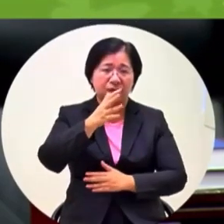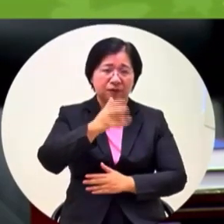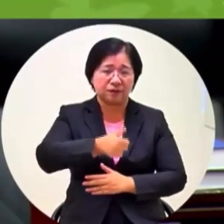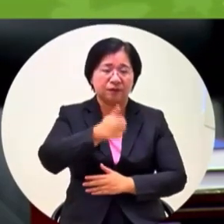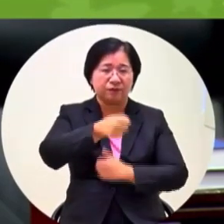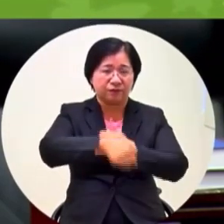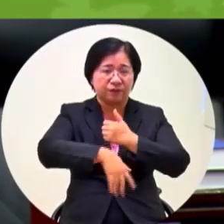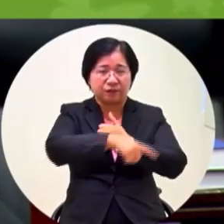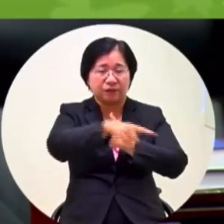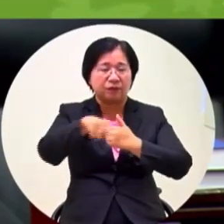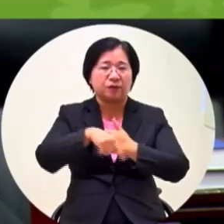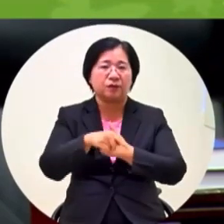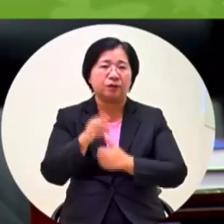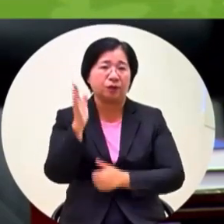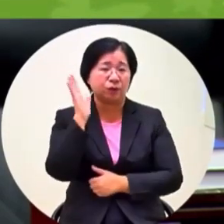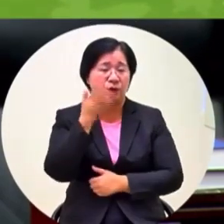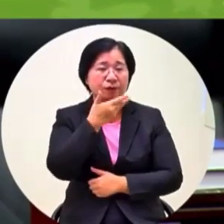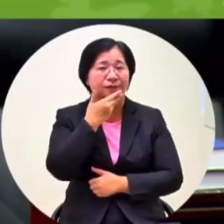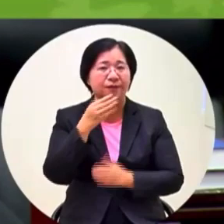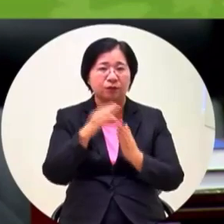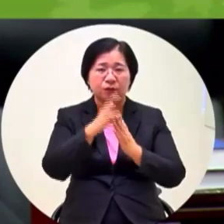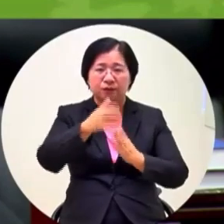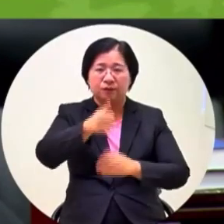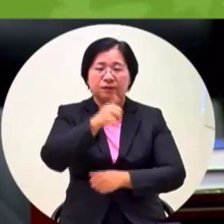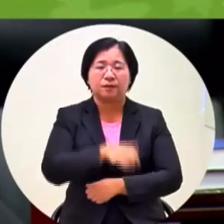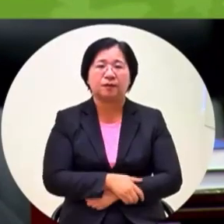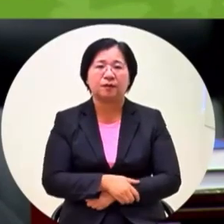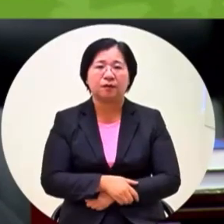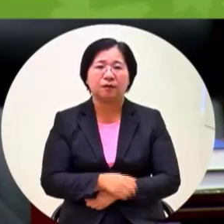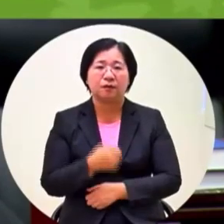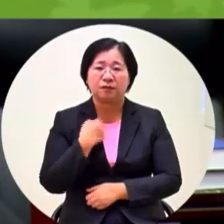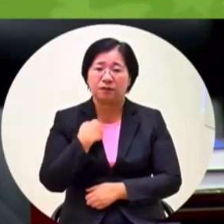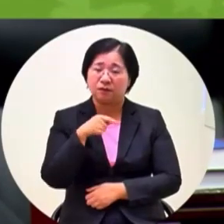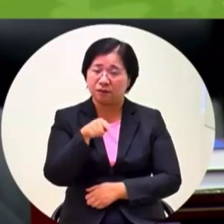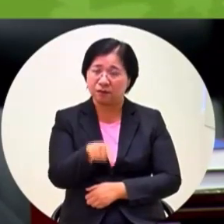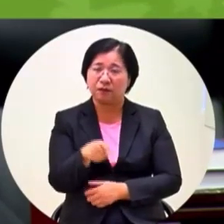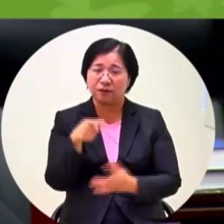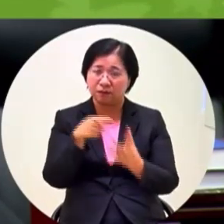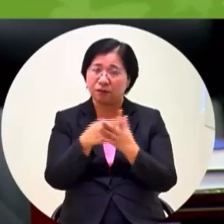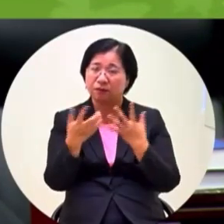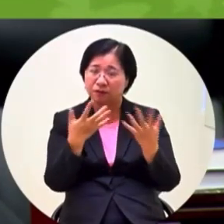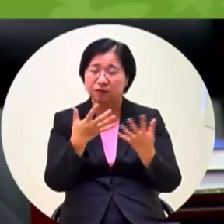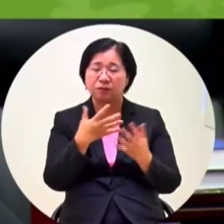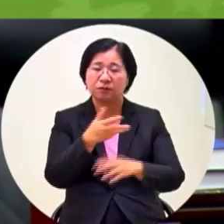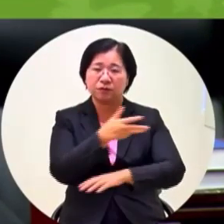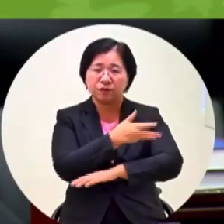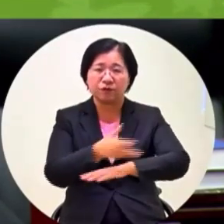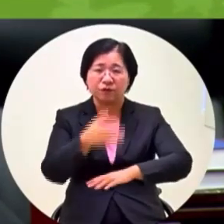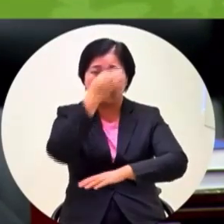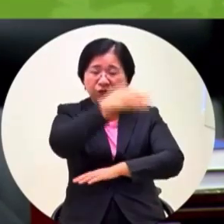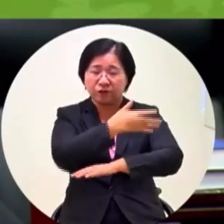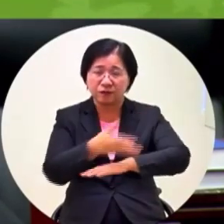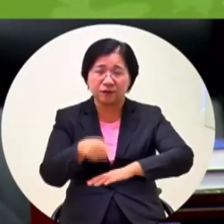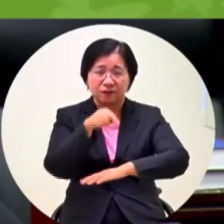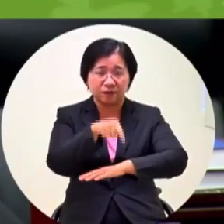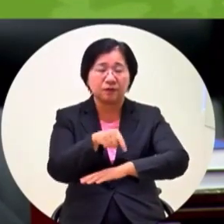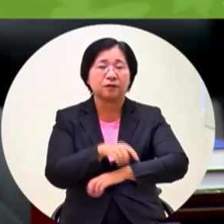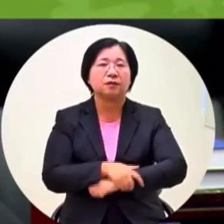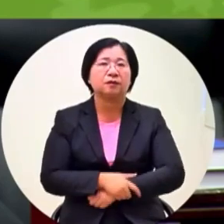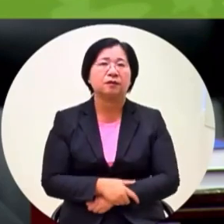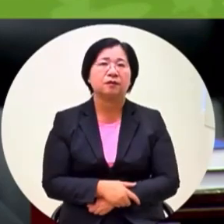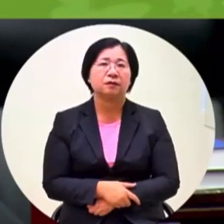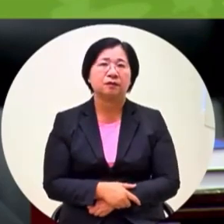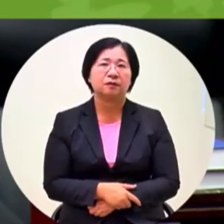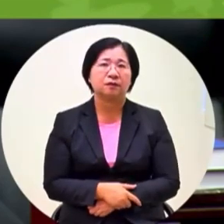长，啊，要来了解今仔这个凤山溪，那用这样的来去感觉那个，会使